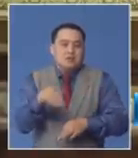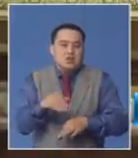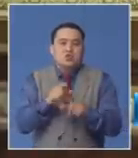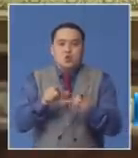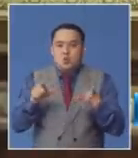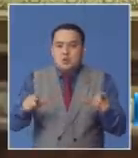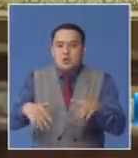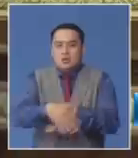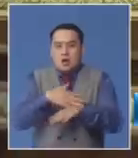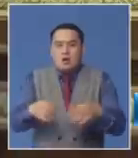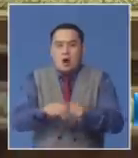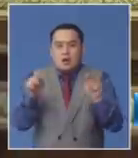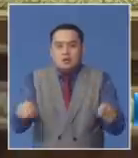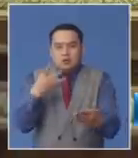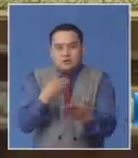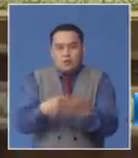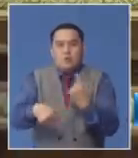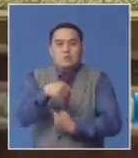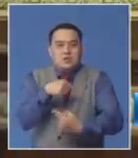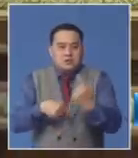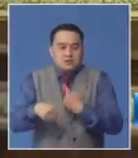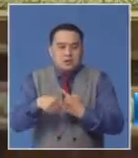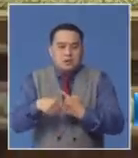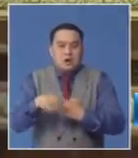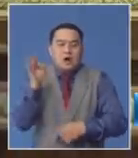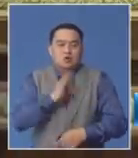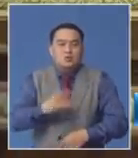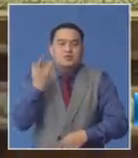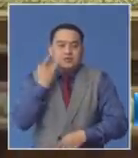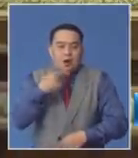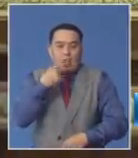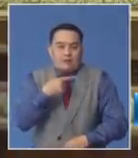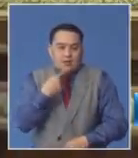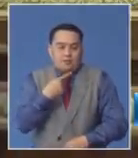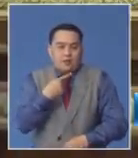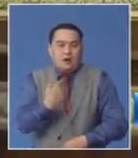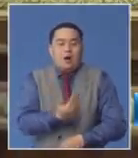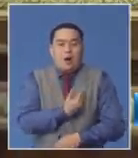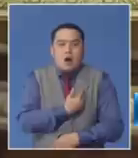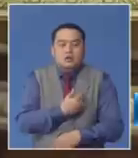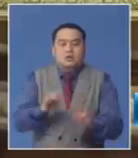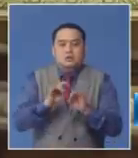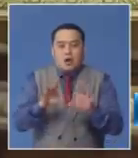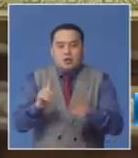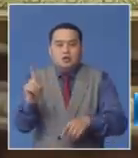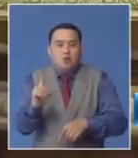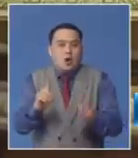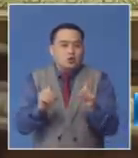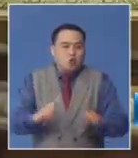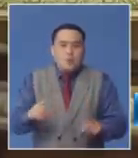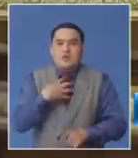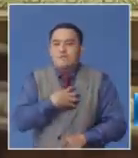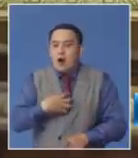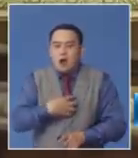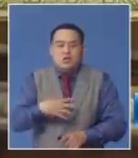людей открыть свое собственное дело о чем мы всегда говорим хотел бы подчеркнуть что это особенно важно